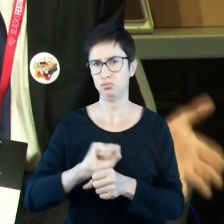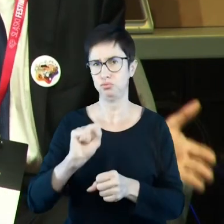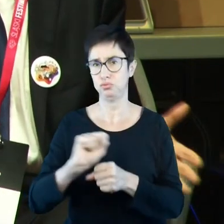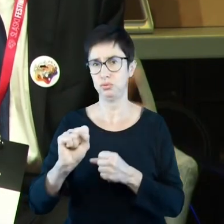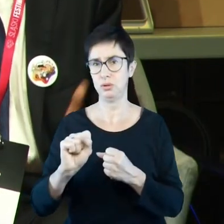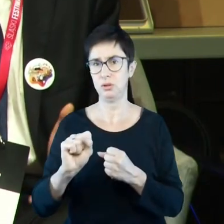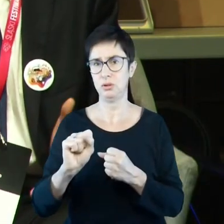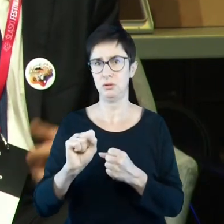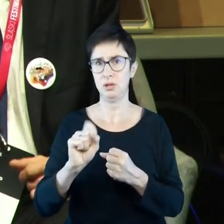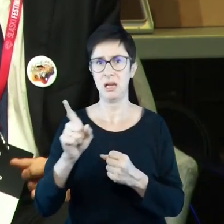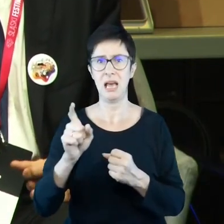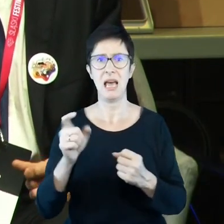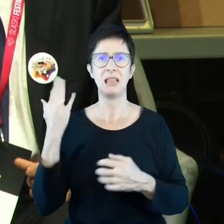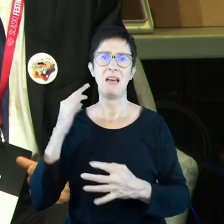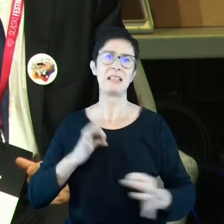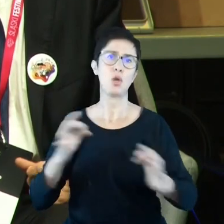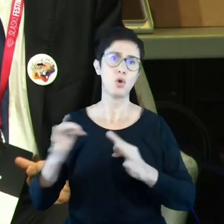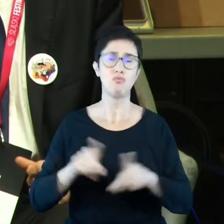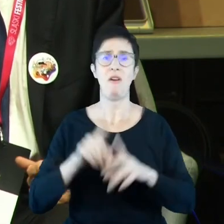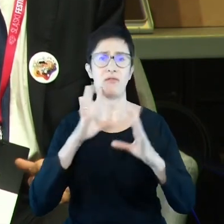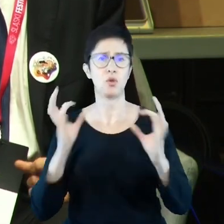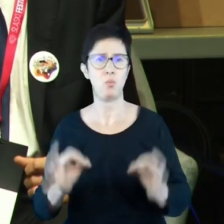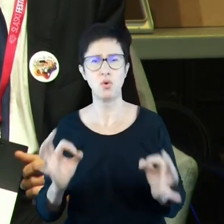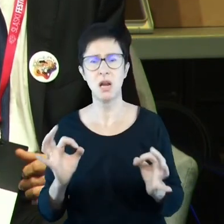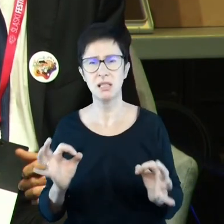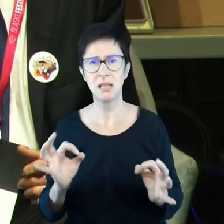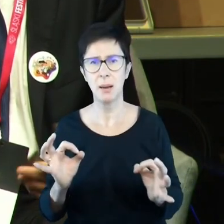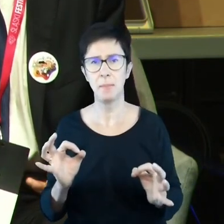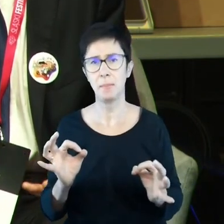i historycznie, i współcześnie podejmowały